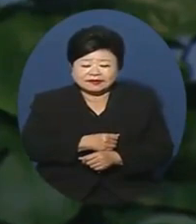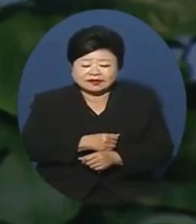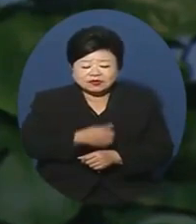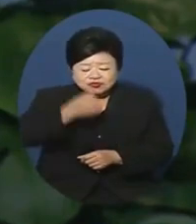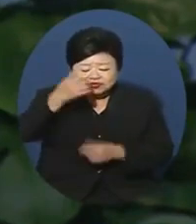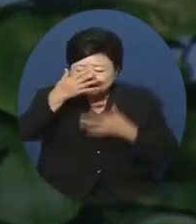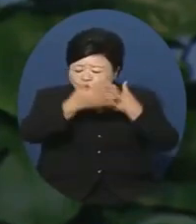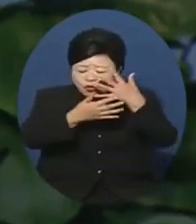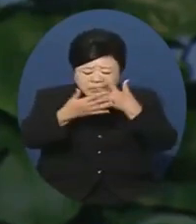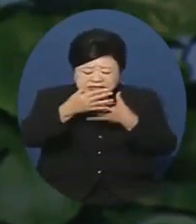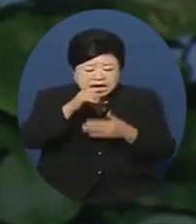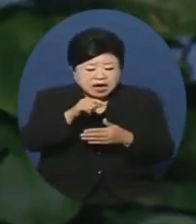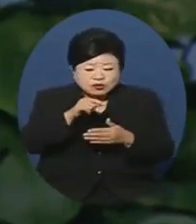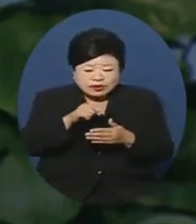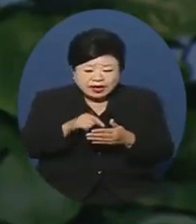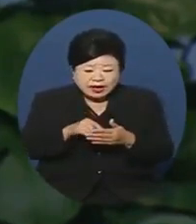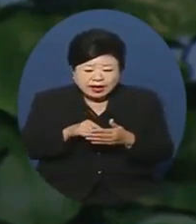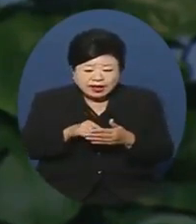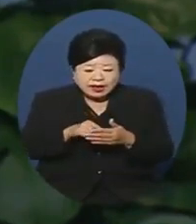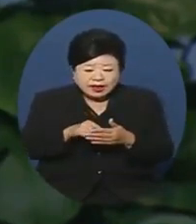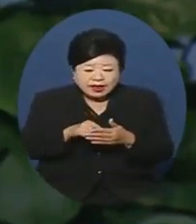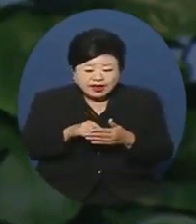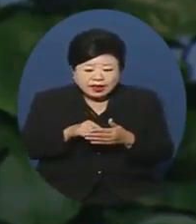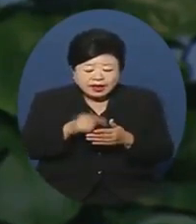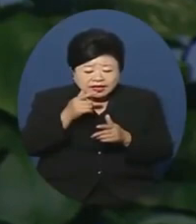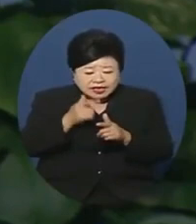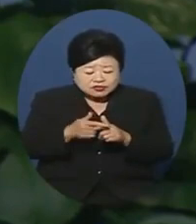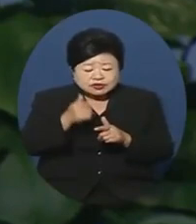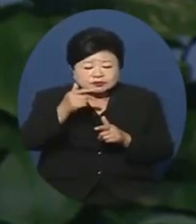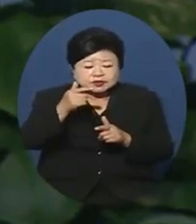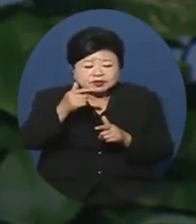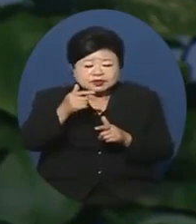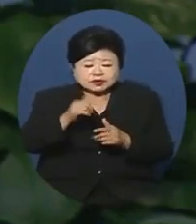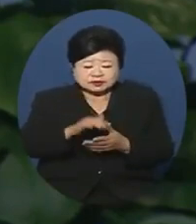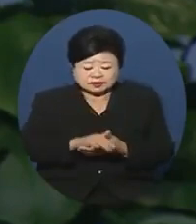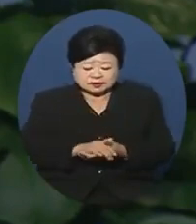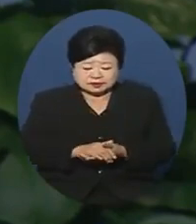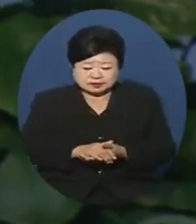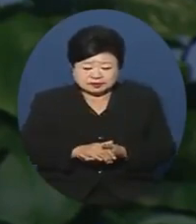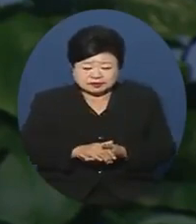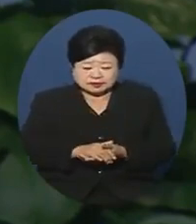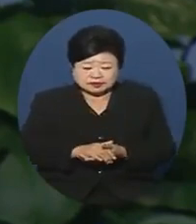꿈과 환상 가운데 우리 예수님을